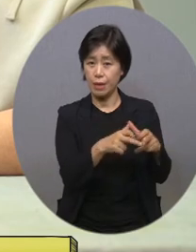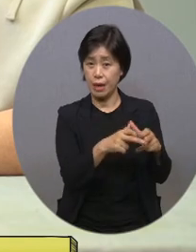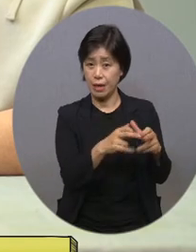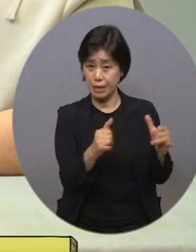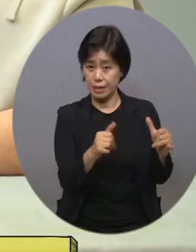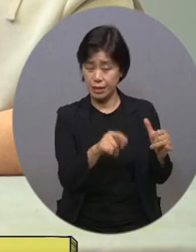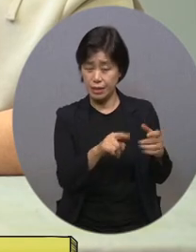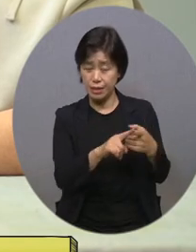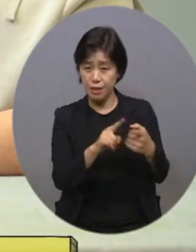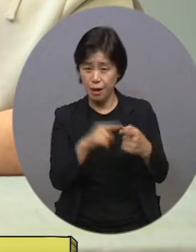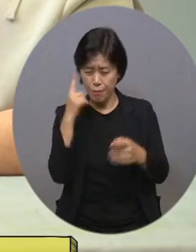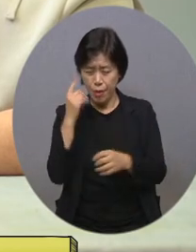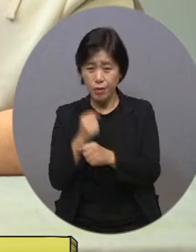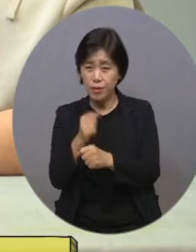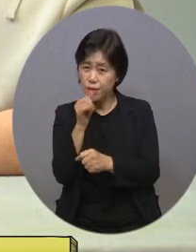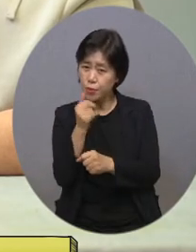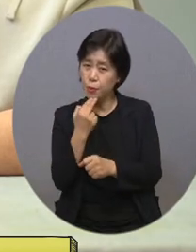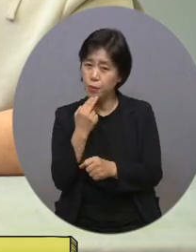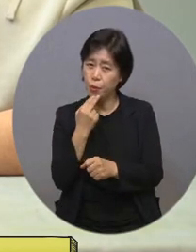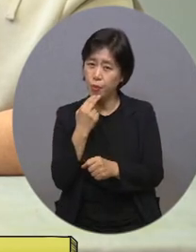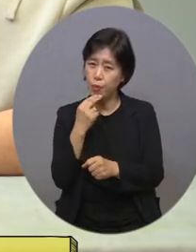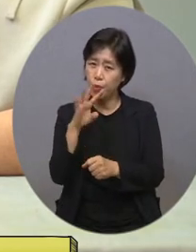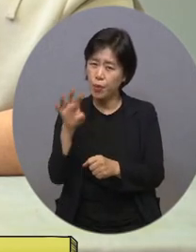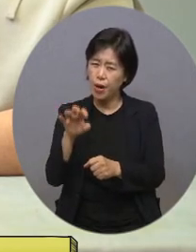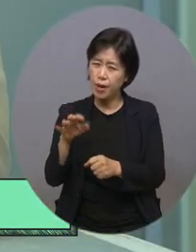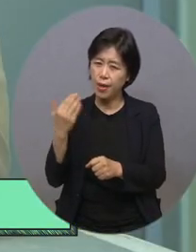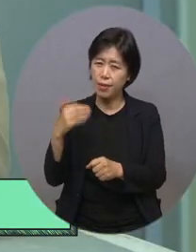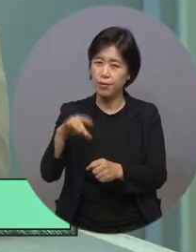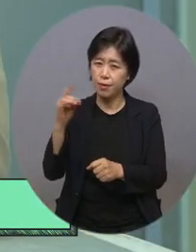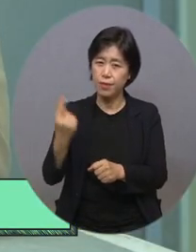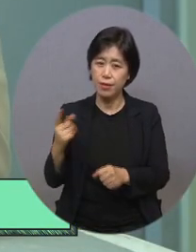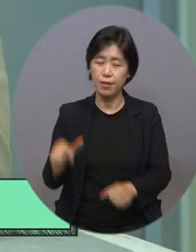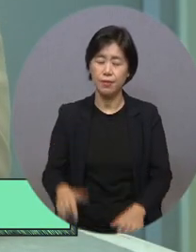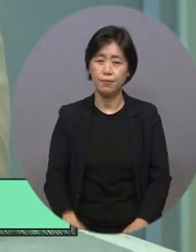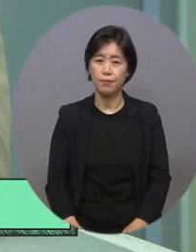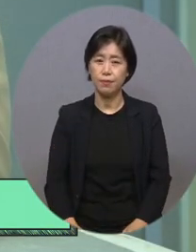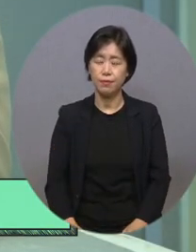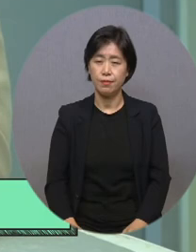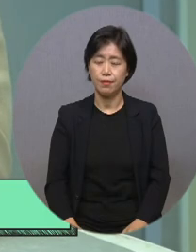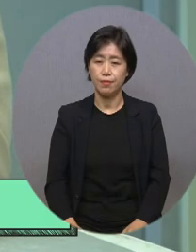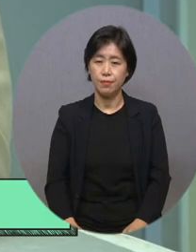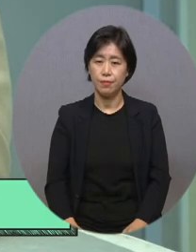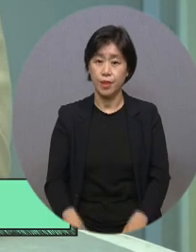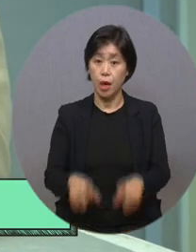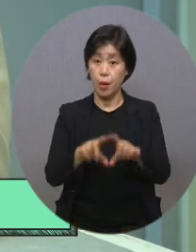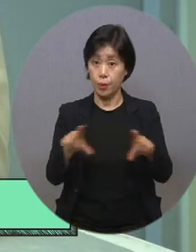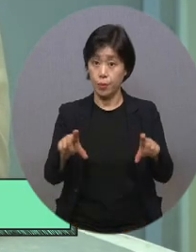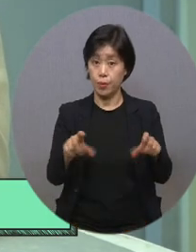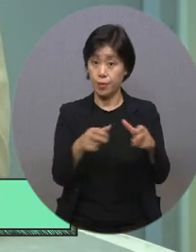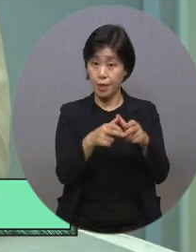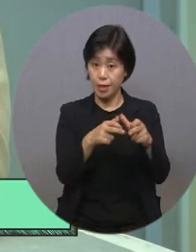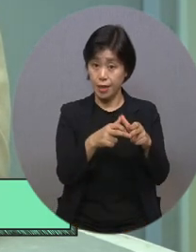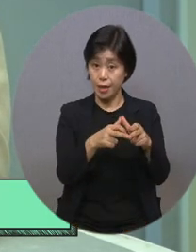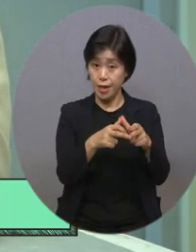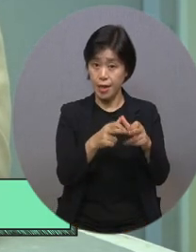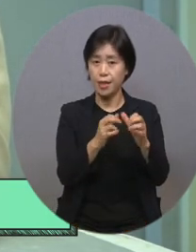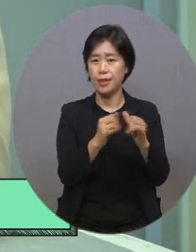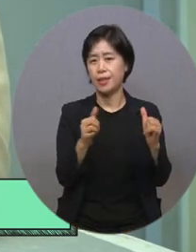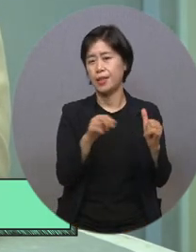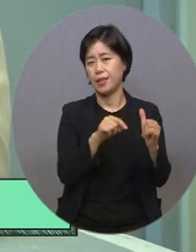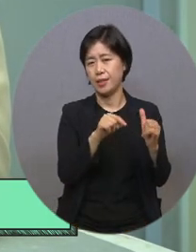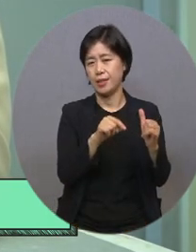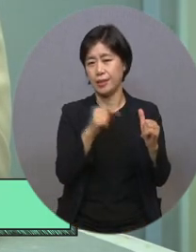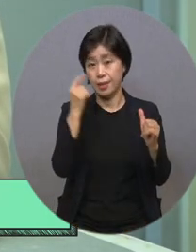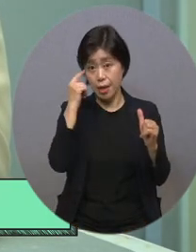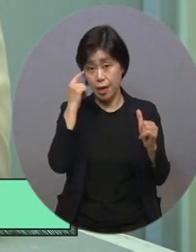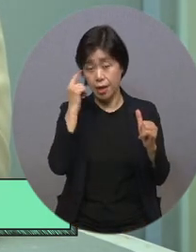어떻게 변하셨는지에 대해서도 좀 여쭤볼게요. 그 굉장히 저희가 그냥 일반적인 장애인들이라고 생각하면 굉장히